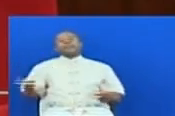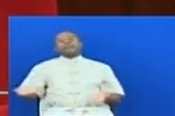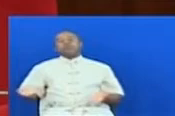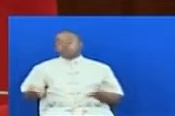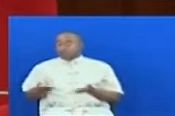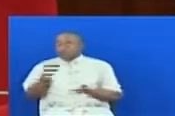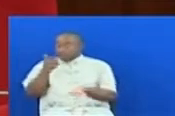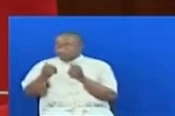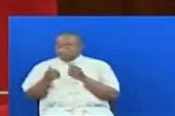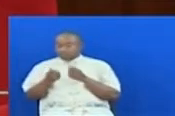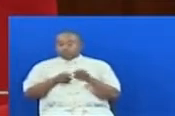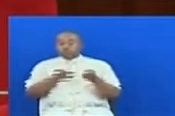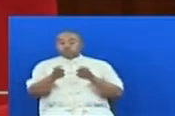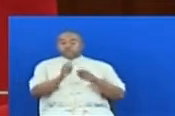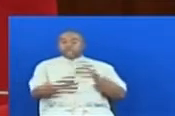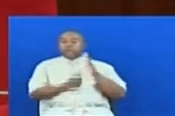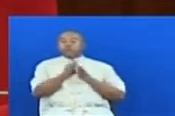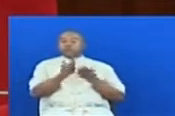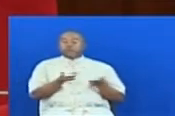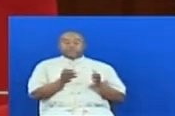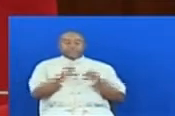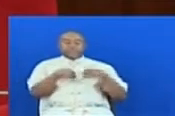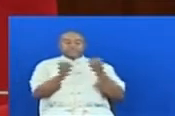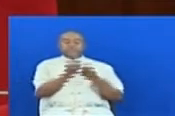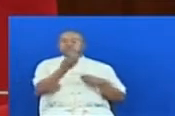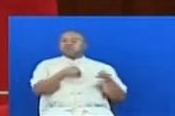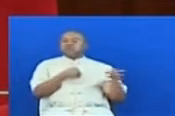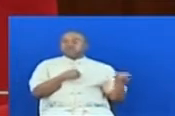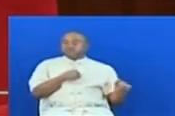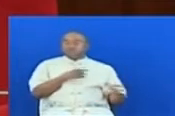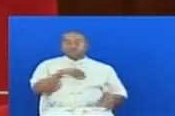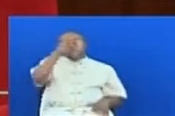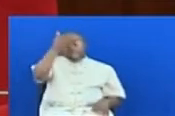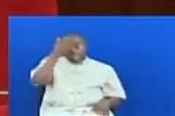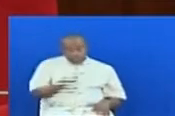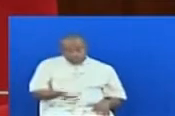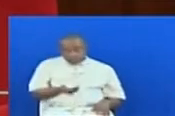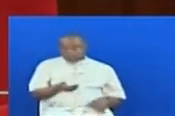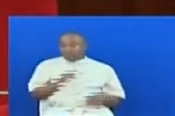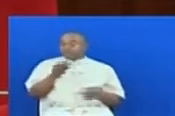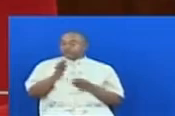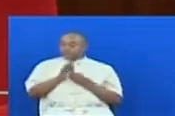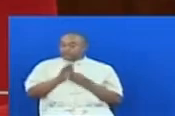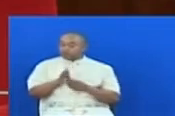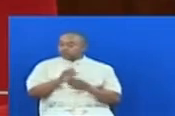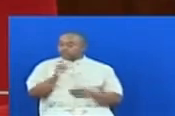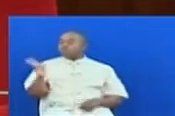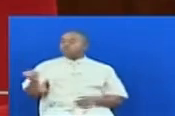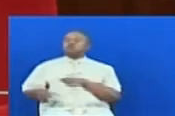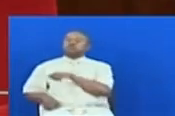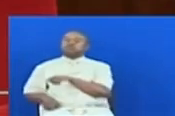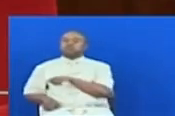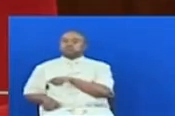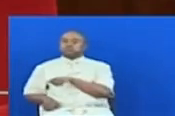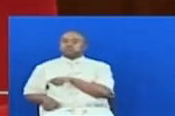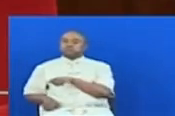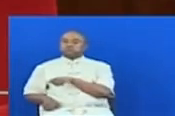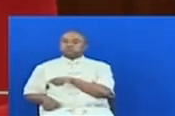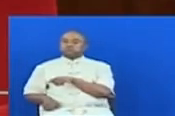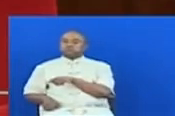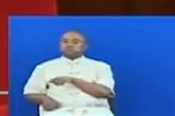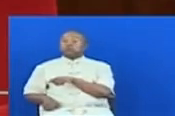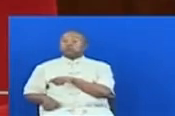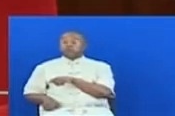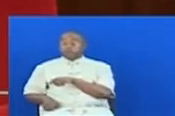mkurugenzi ametoka kwenye private organization, hajui namna gani anaiendesha halmashauri. Kwa hiyo anatakiwa